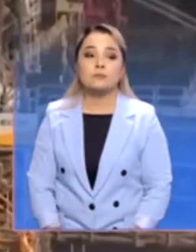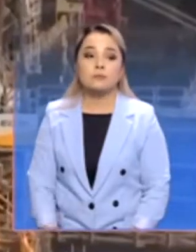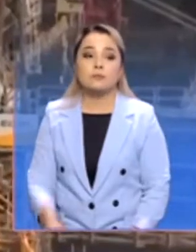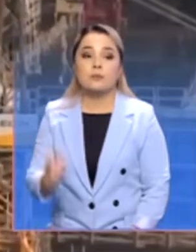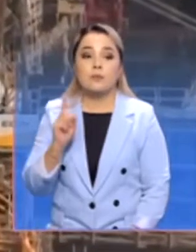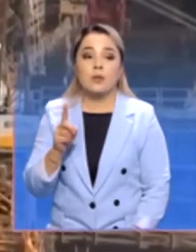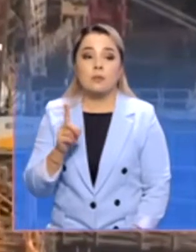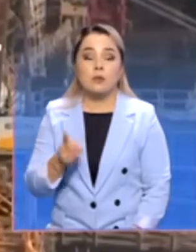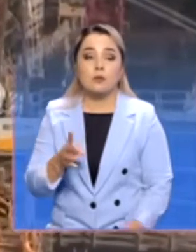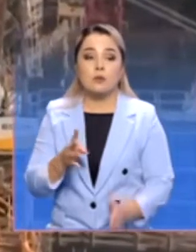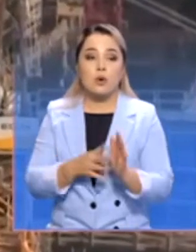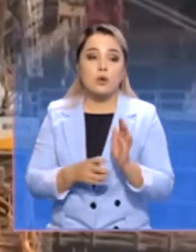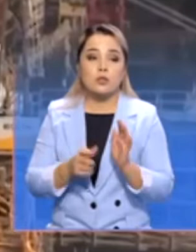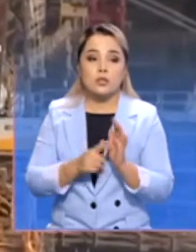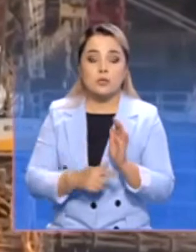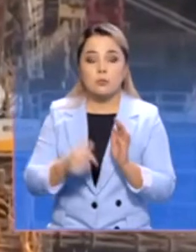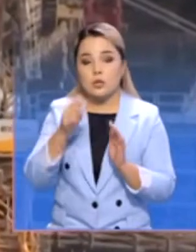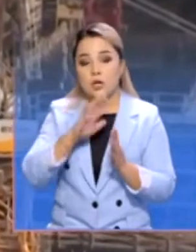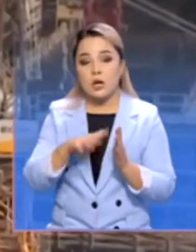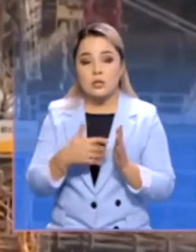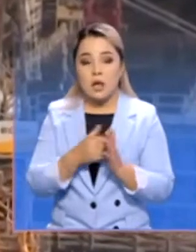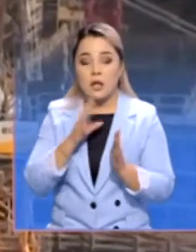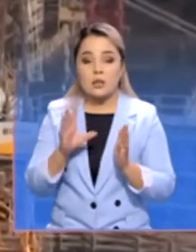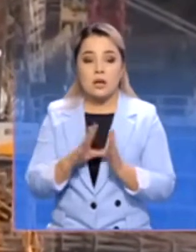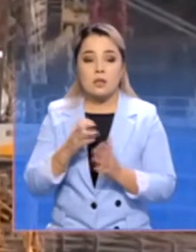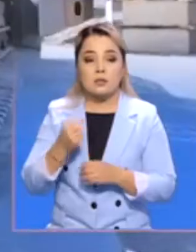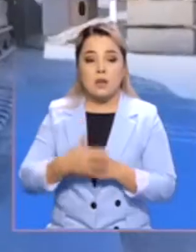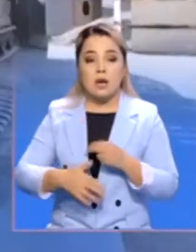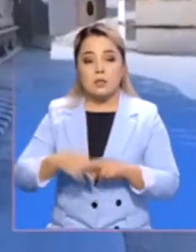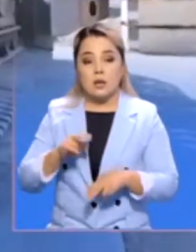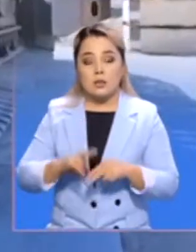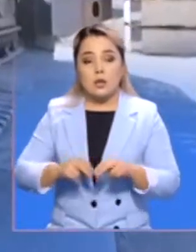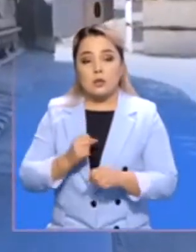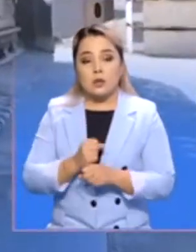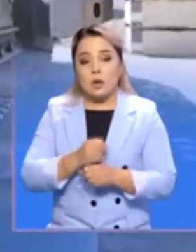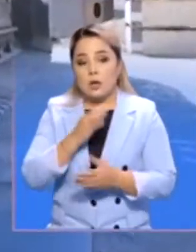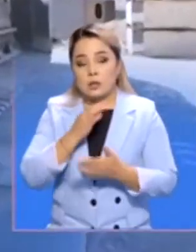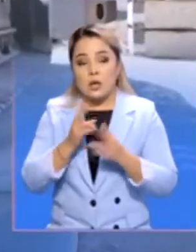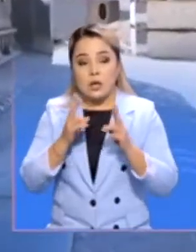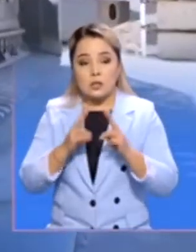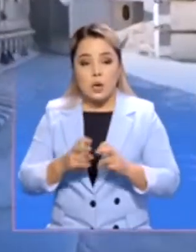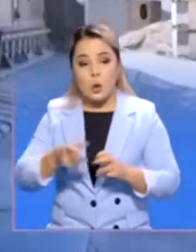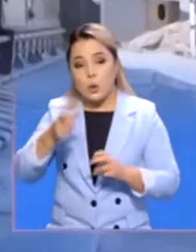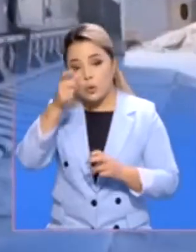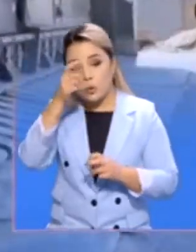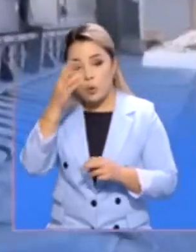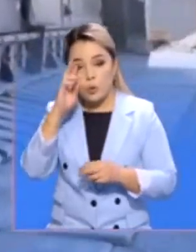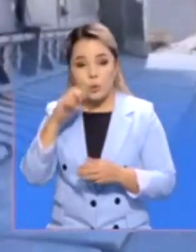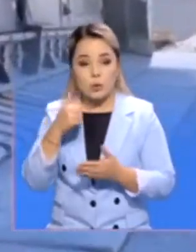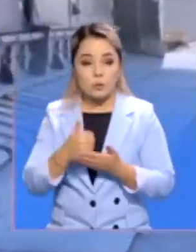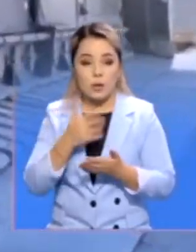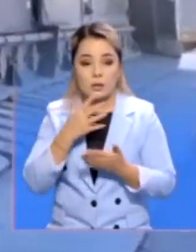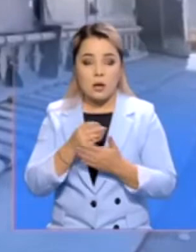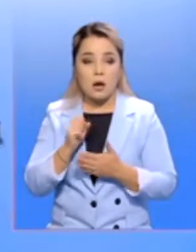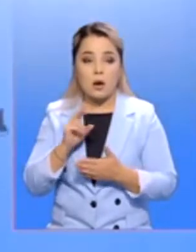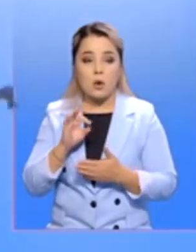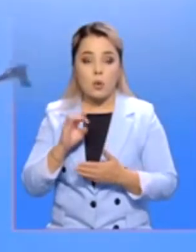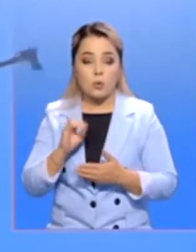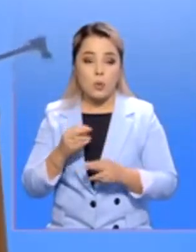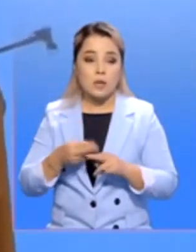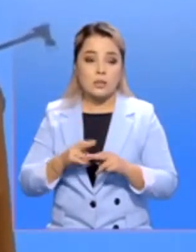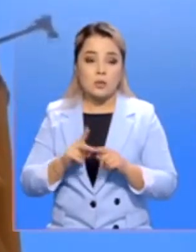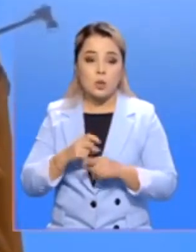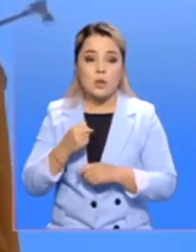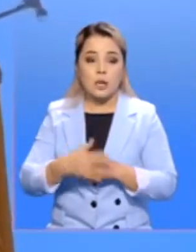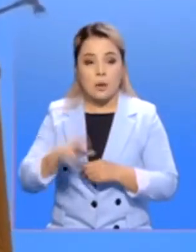Бірақ 1970 жылдардан бері атом электр станциясын салу мәселесін зерттеген Түркия үкіметі Аққою станциясы